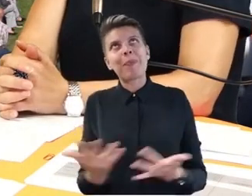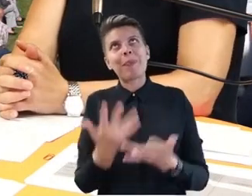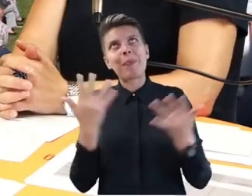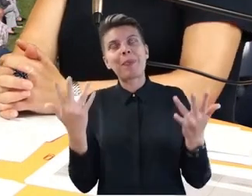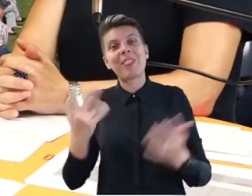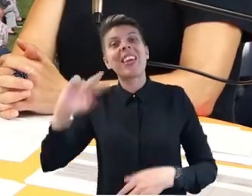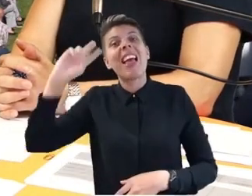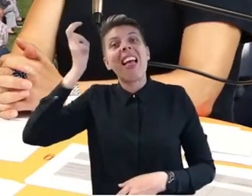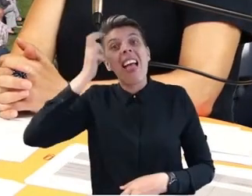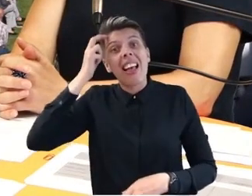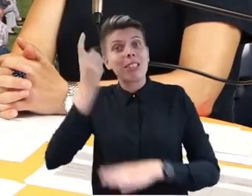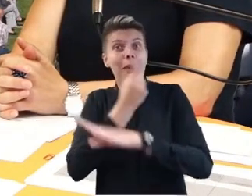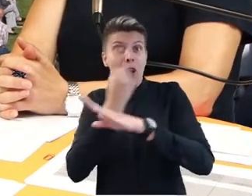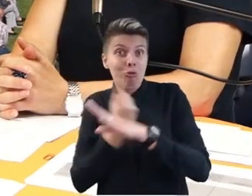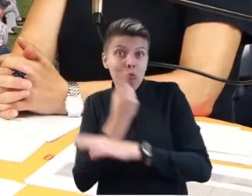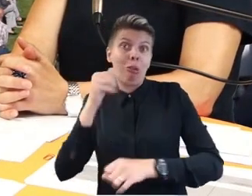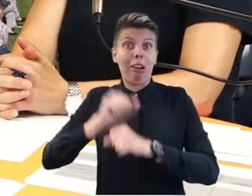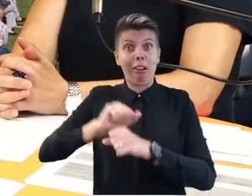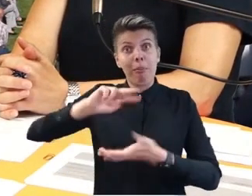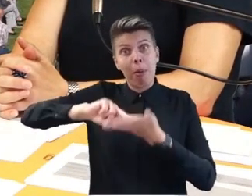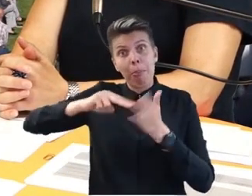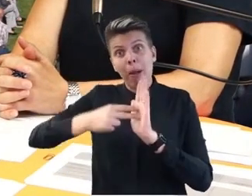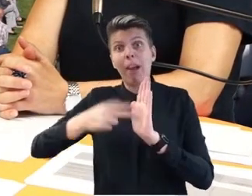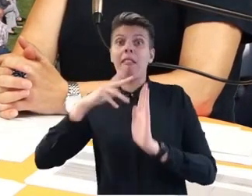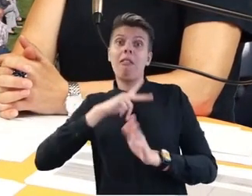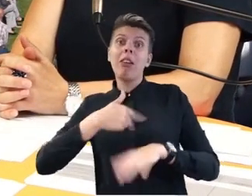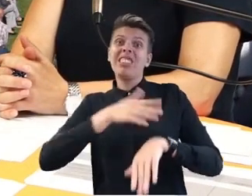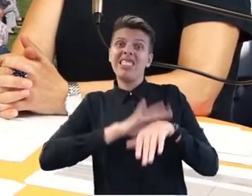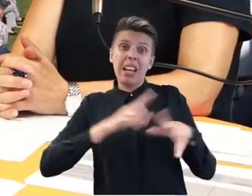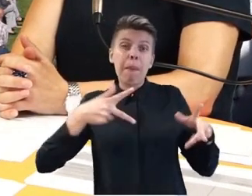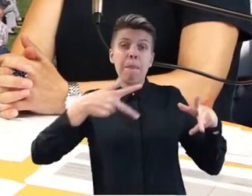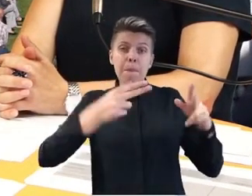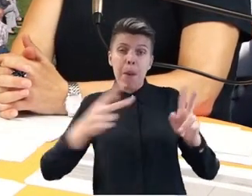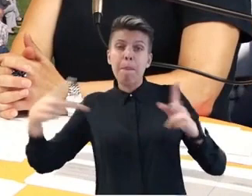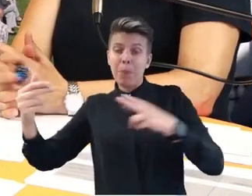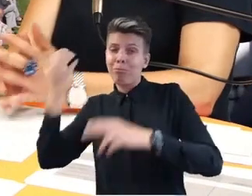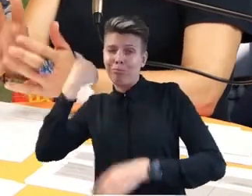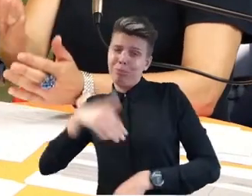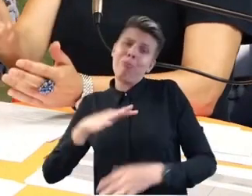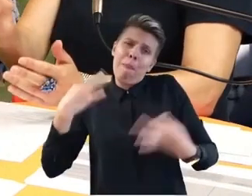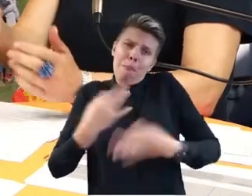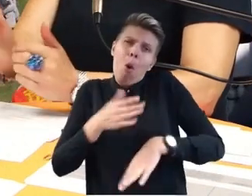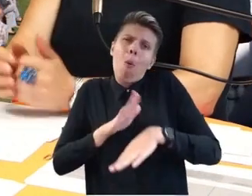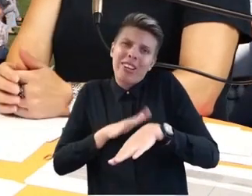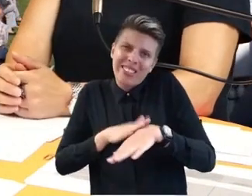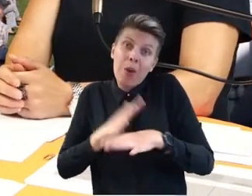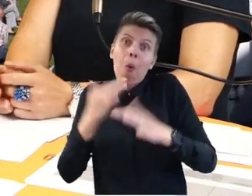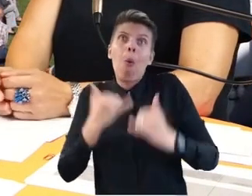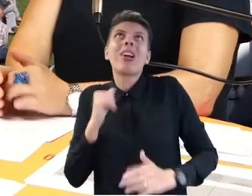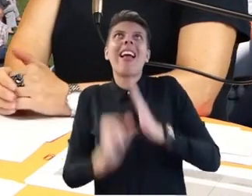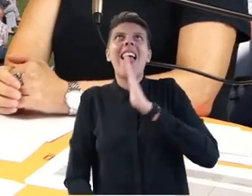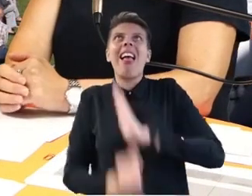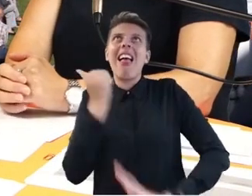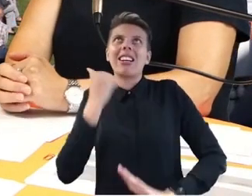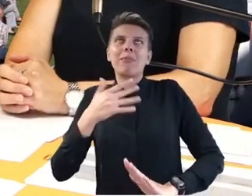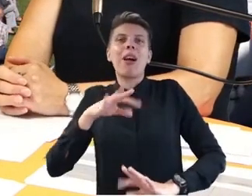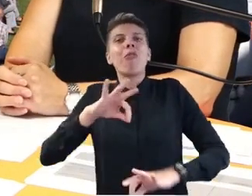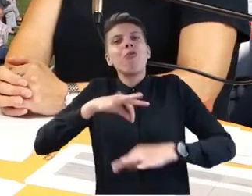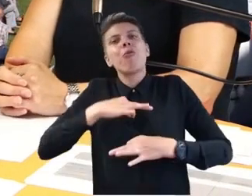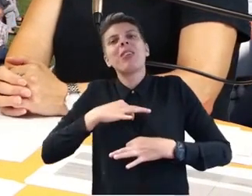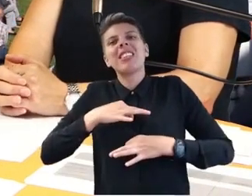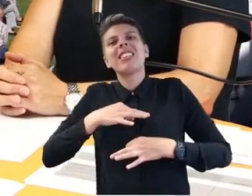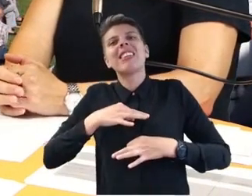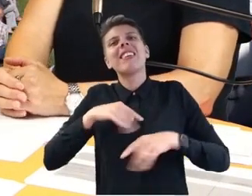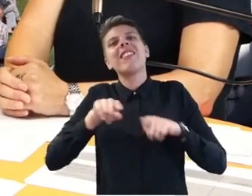experten stunden wo wir dann tatsächlich die themen wissen durch machen geben sie uns ein bisschen zeit das ist ja heute unser experiment mit dem virtuellen